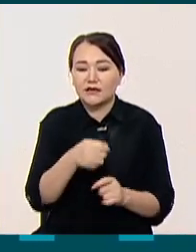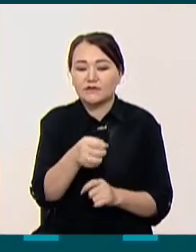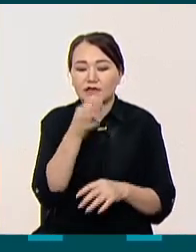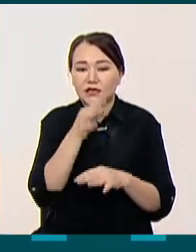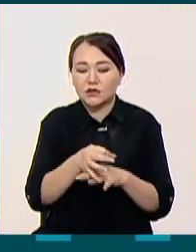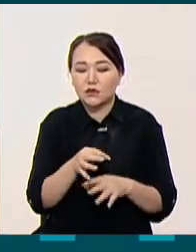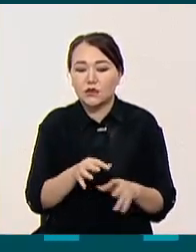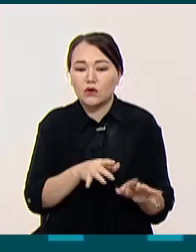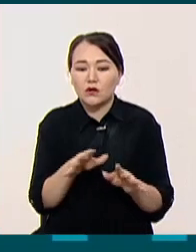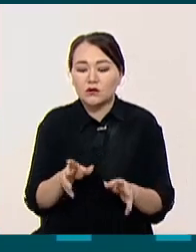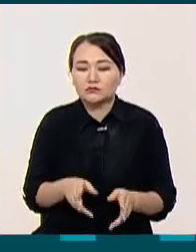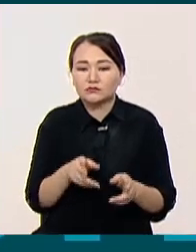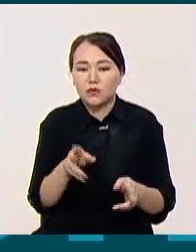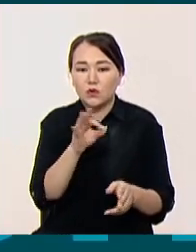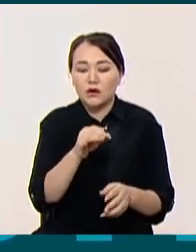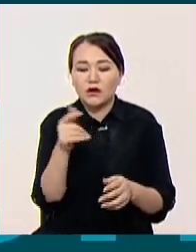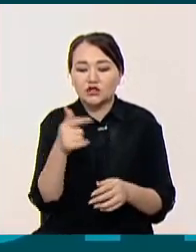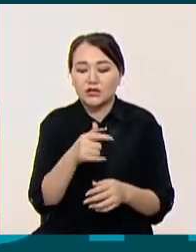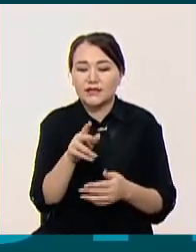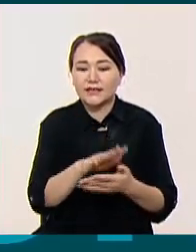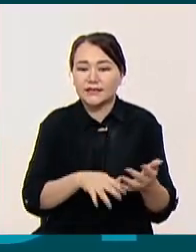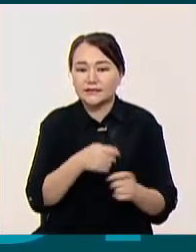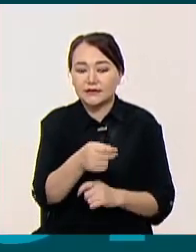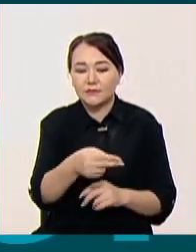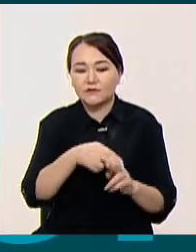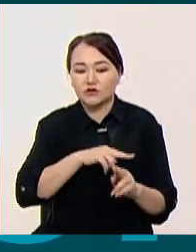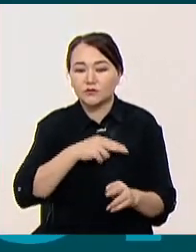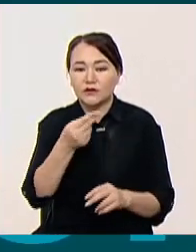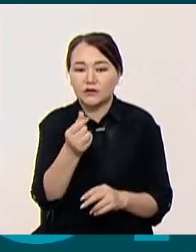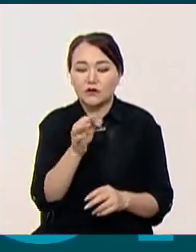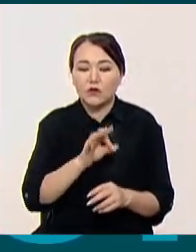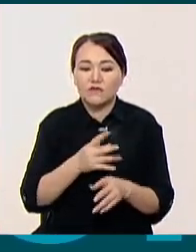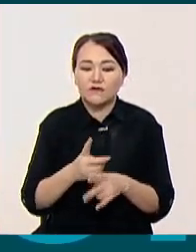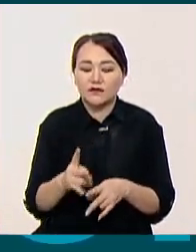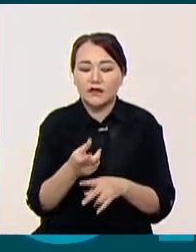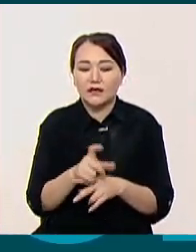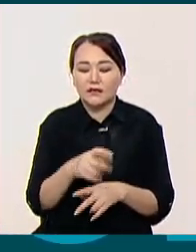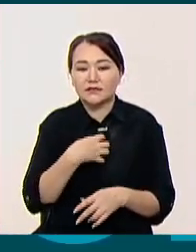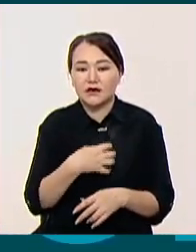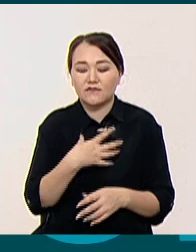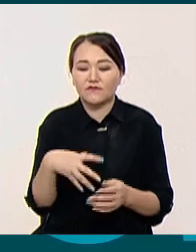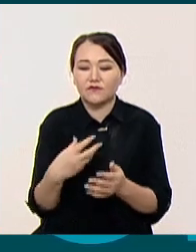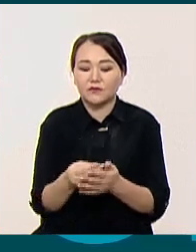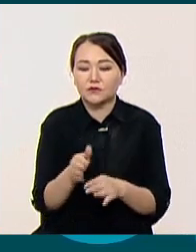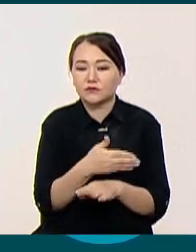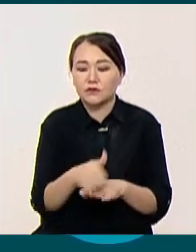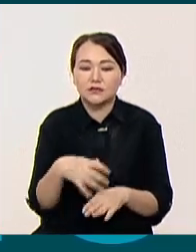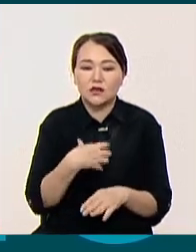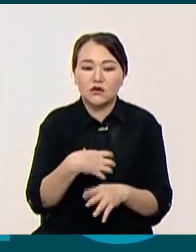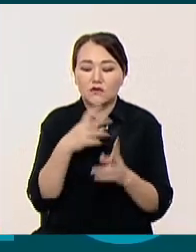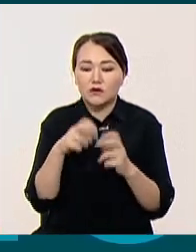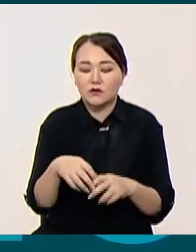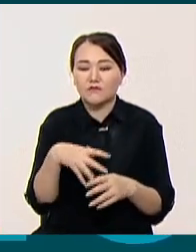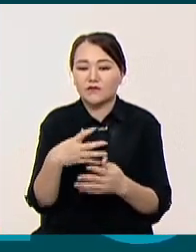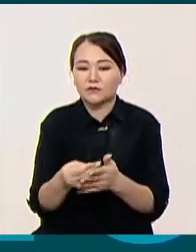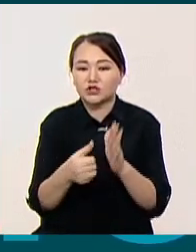рамках уголовного производства гражданские иски по возмещению материального и морального вреда. Это помимо страховых выплат. Страховкой предусмотрены выплаты